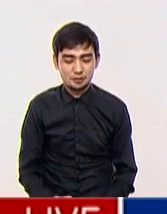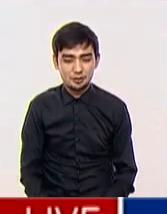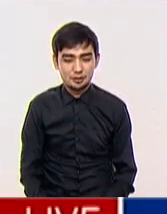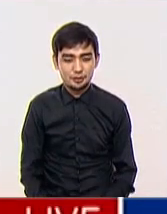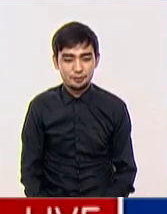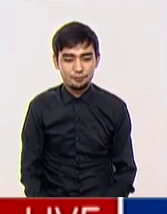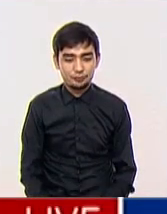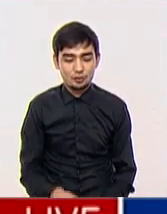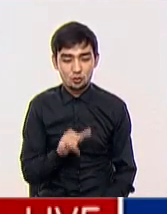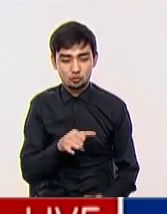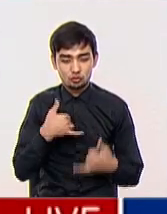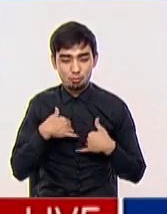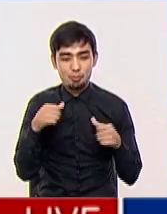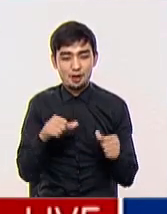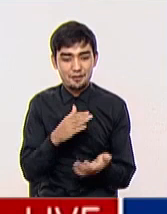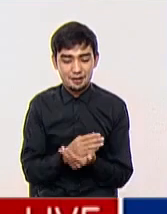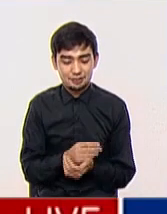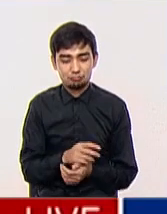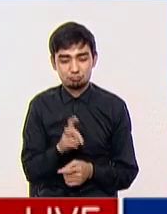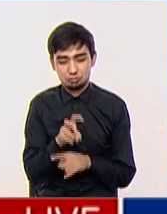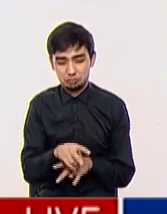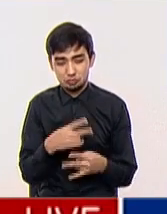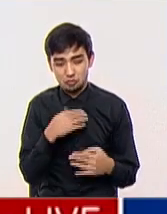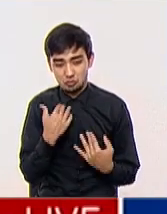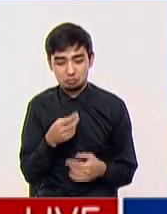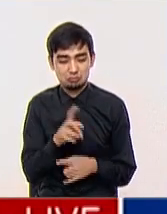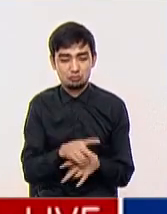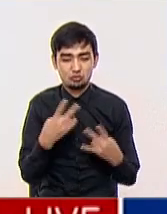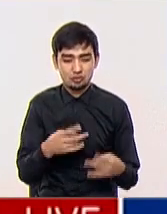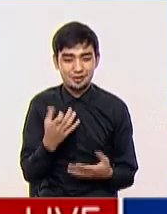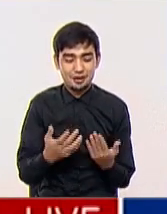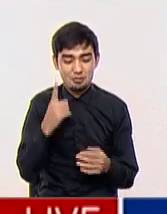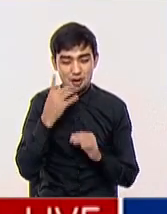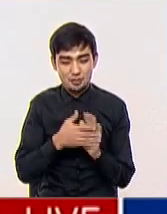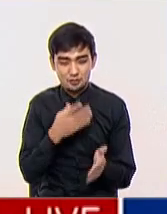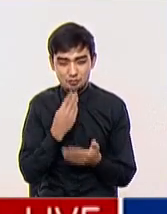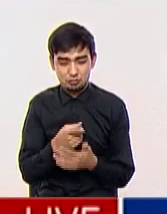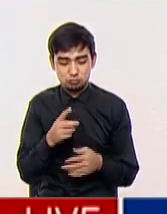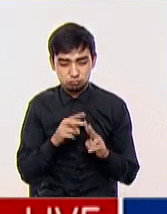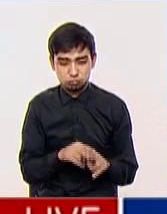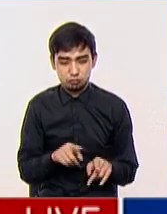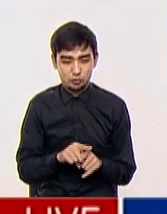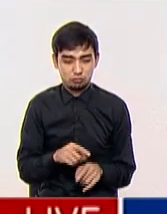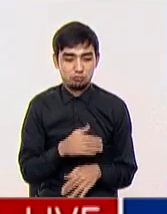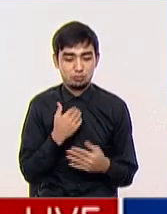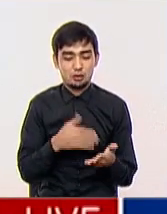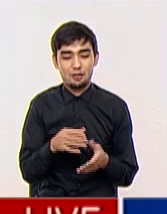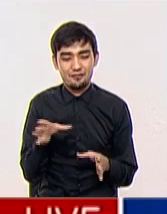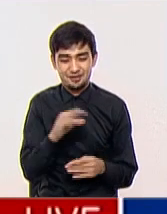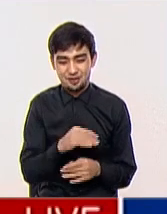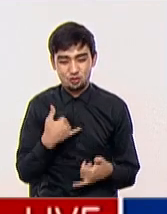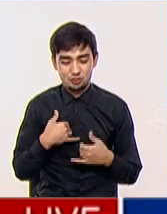педагогов также есть право не выходить если вы педагог понимаешь что это не свойственная функция что все педагоги могут